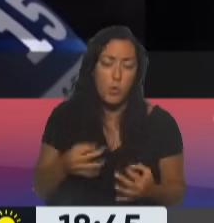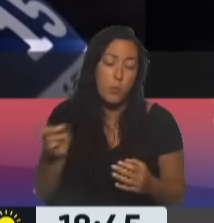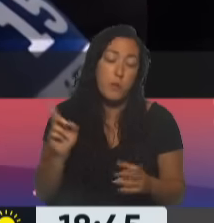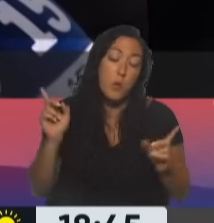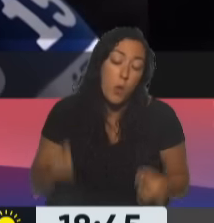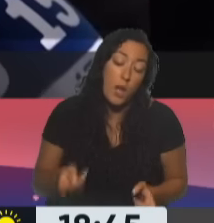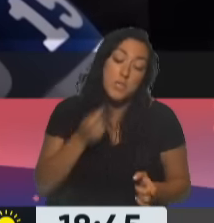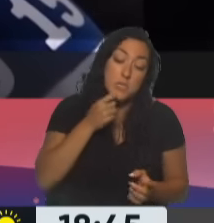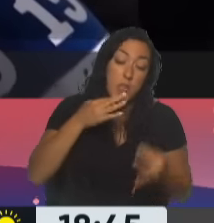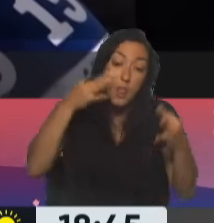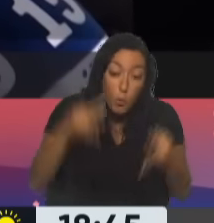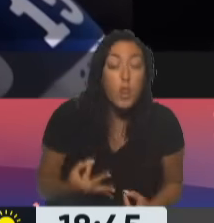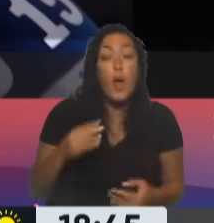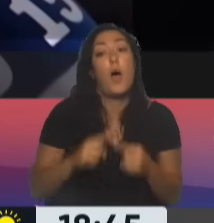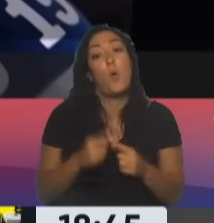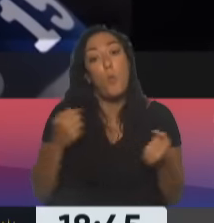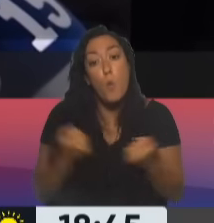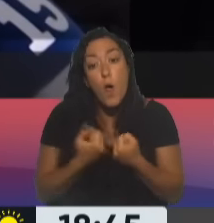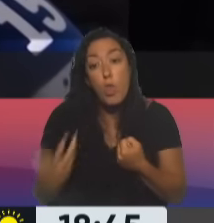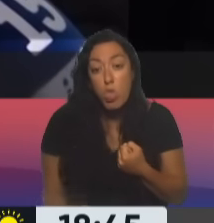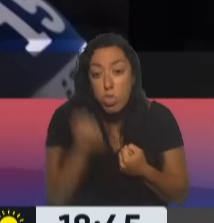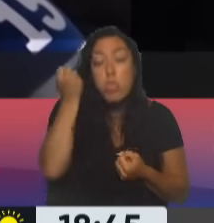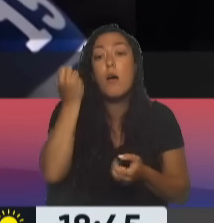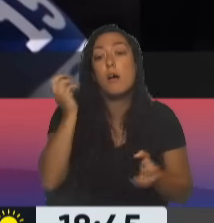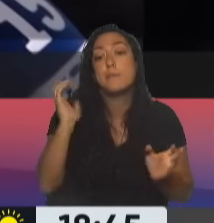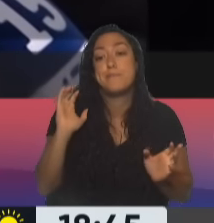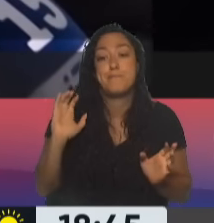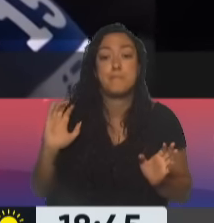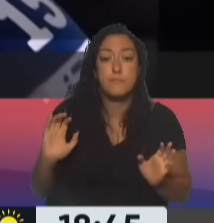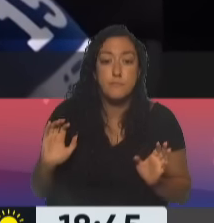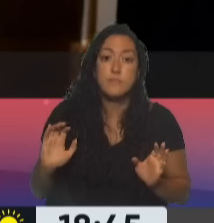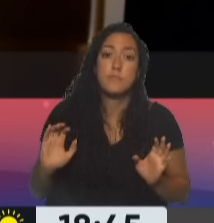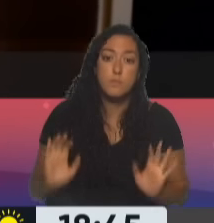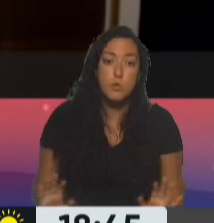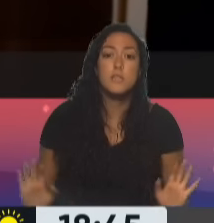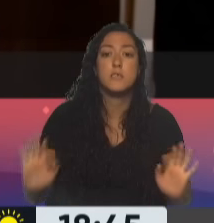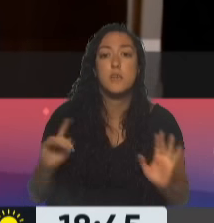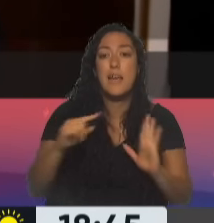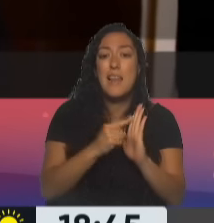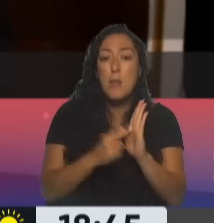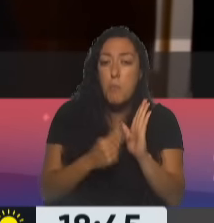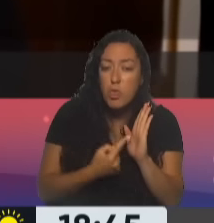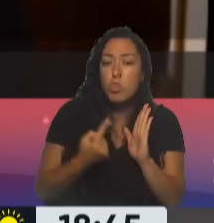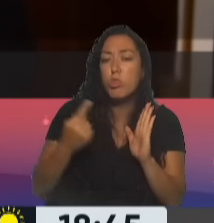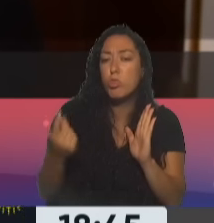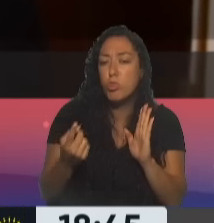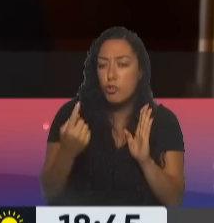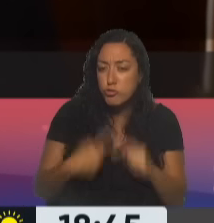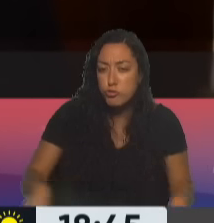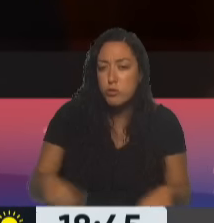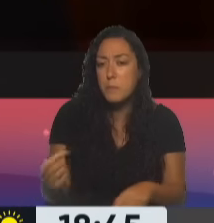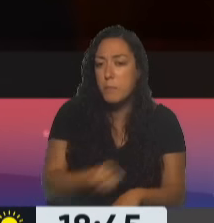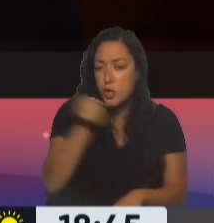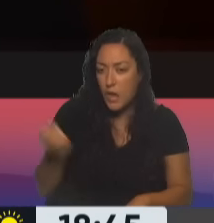הסכם כלשהו עם איראן, אבל אמרתי שאם אכן יושג הסכם, אז הוא חייב לכלול את האלמנטים שהם חשובים מאוד